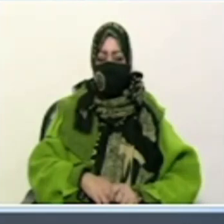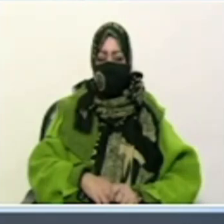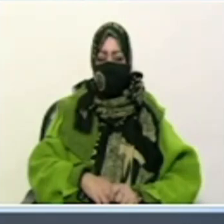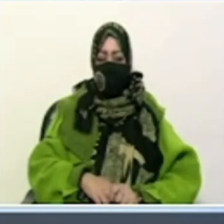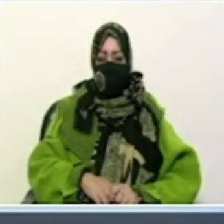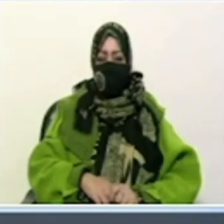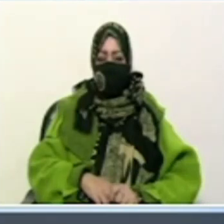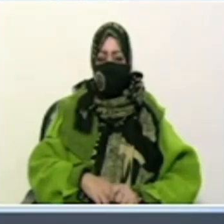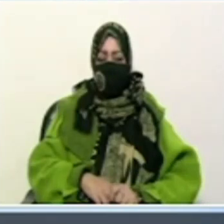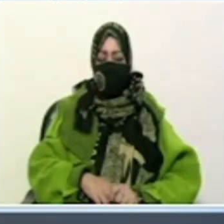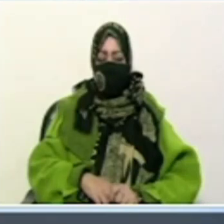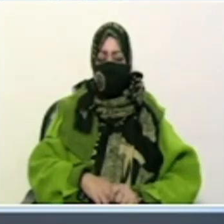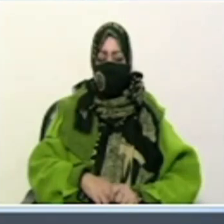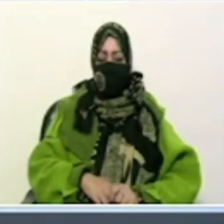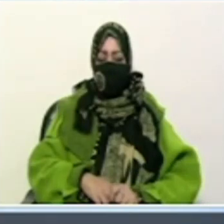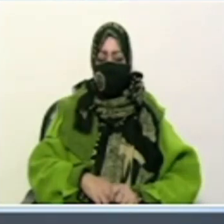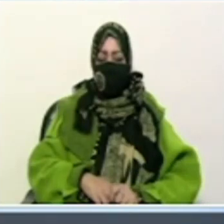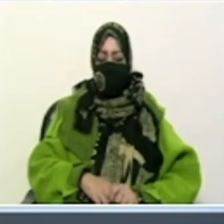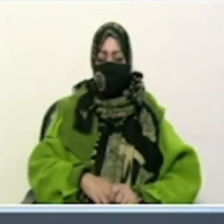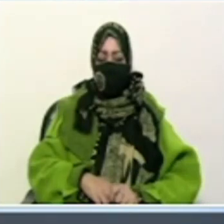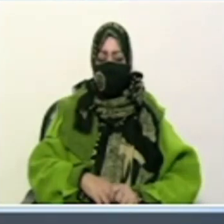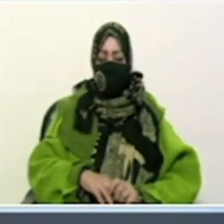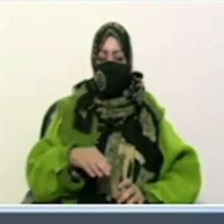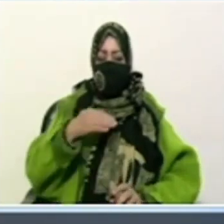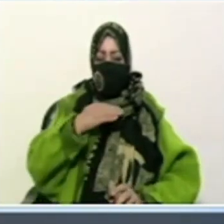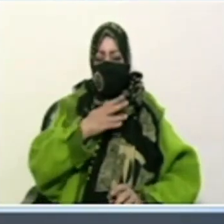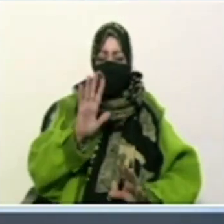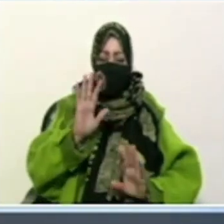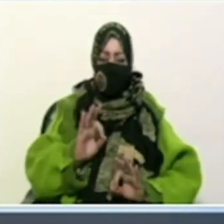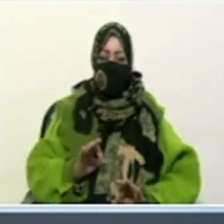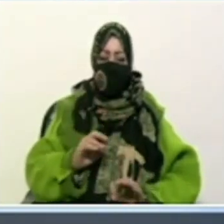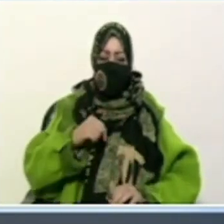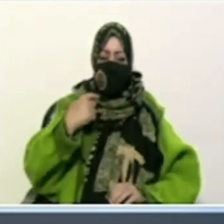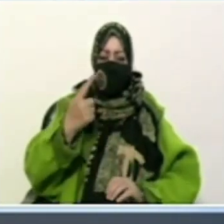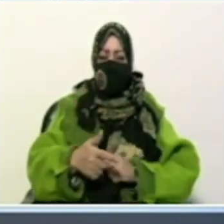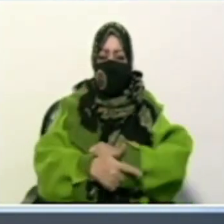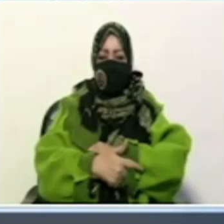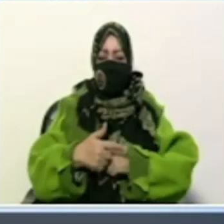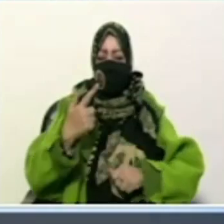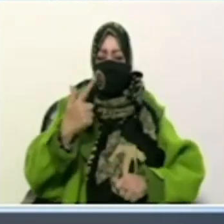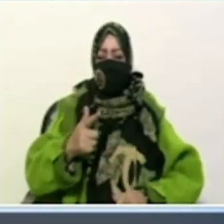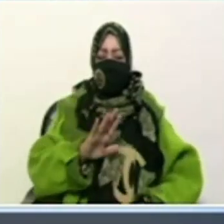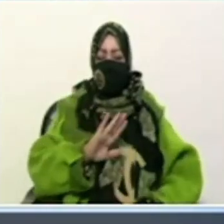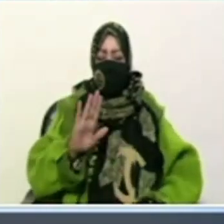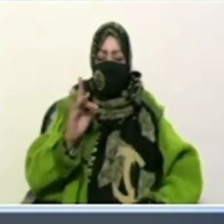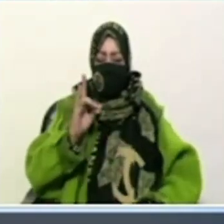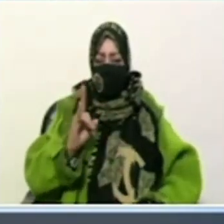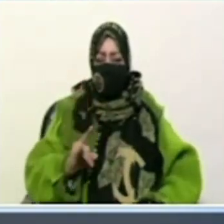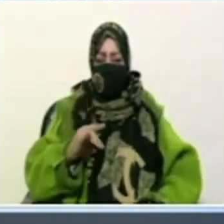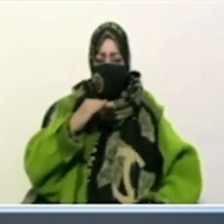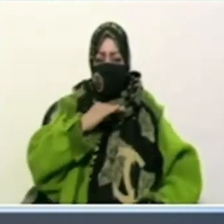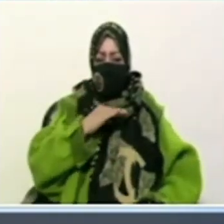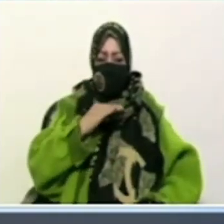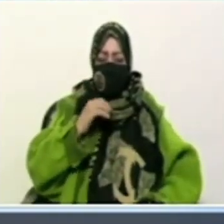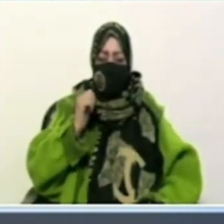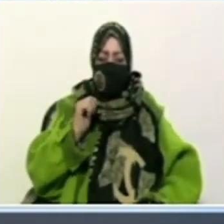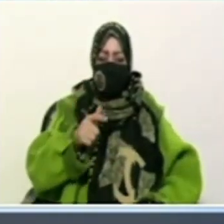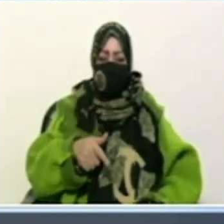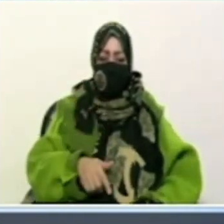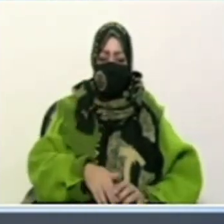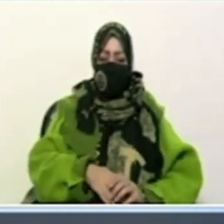لعل مما تفترق فيه العقيقة عن الأضحية في مسألة الحكم عندنا، الأضحية